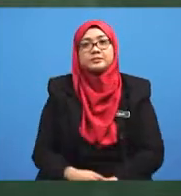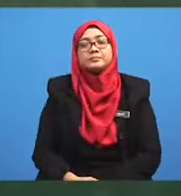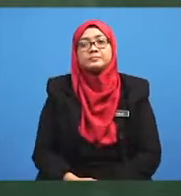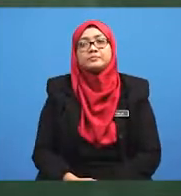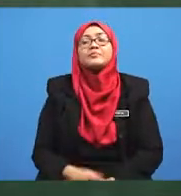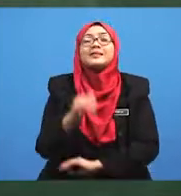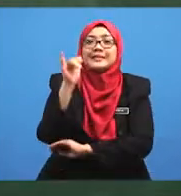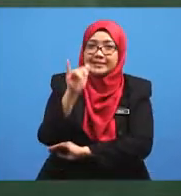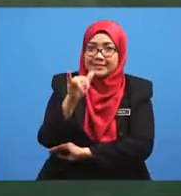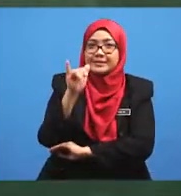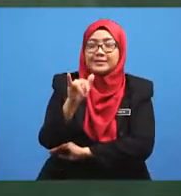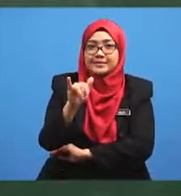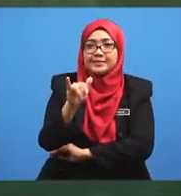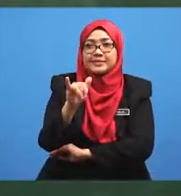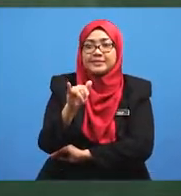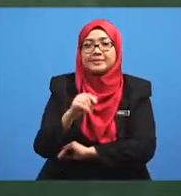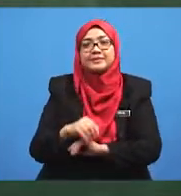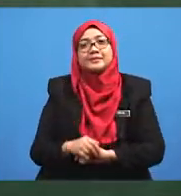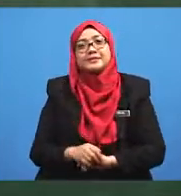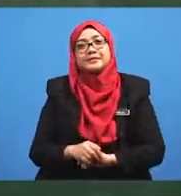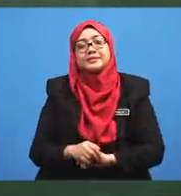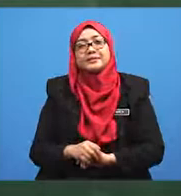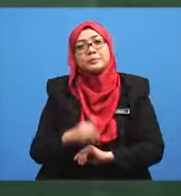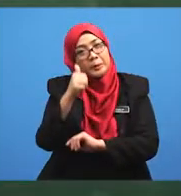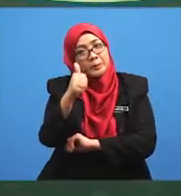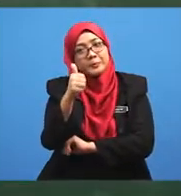cikgu ada dengar jawapan yang betul. Syabas.